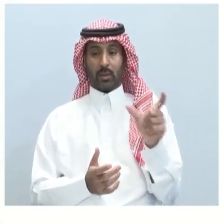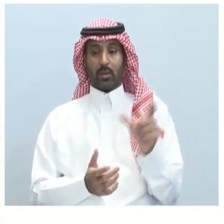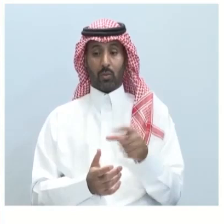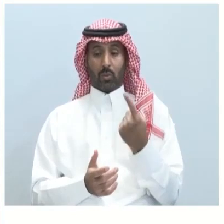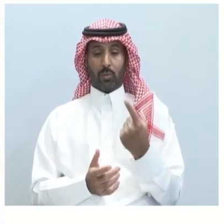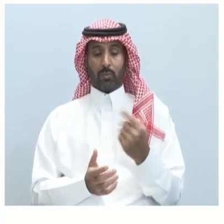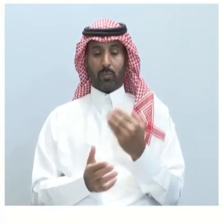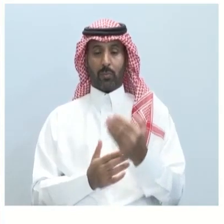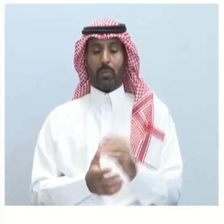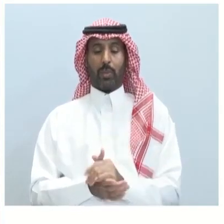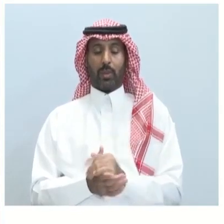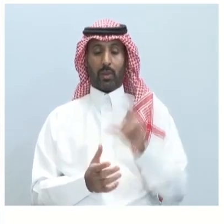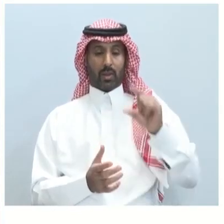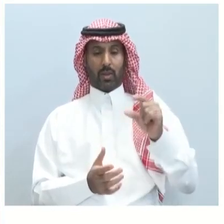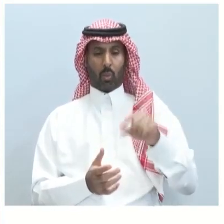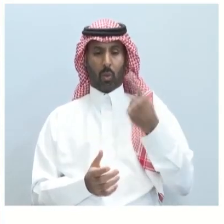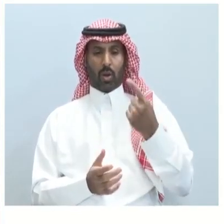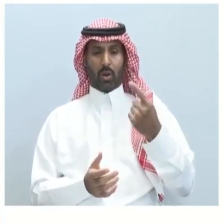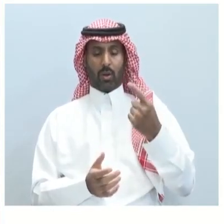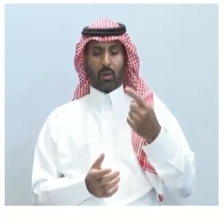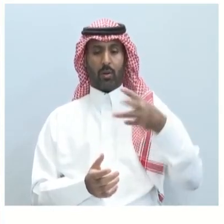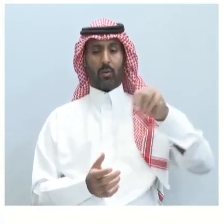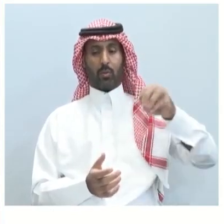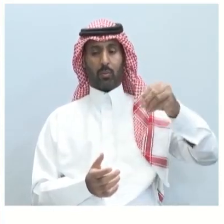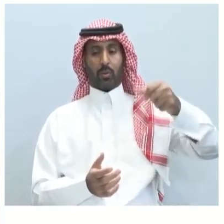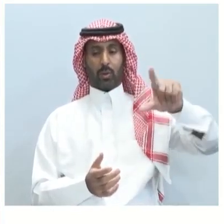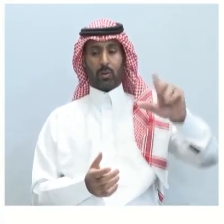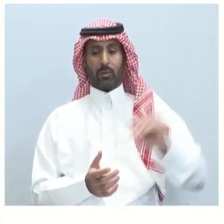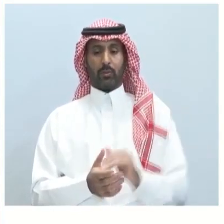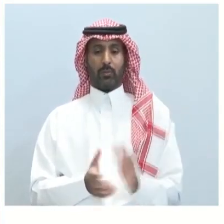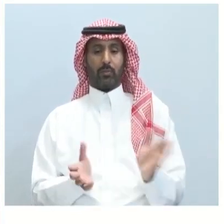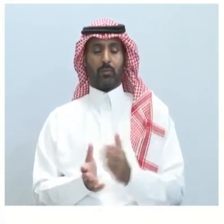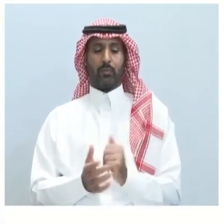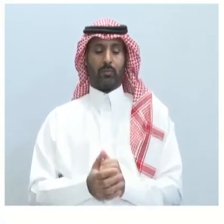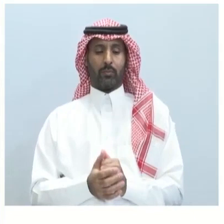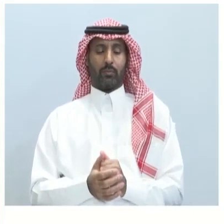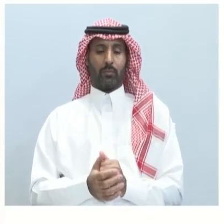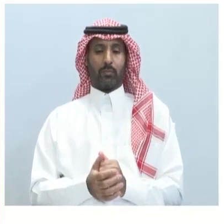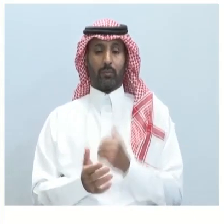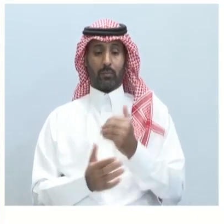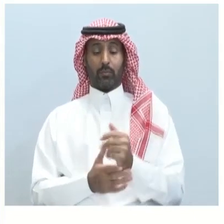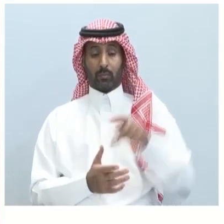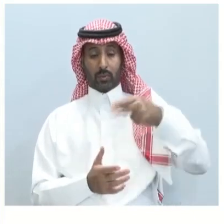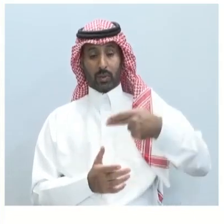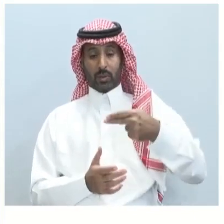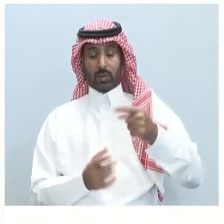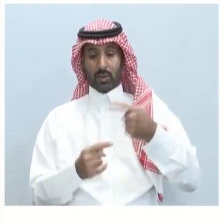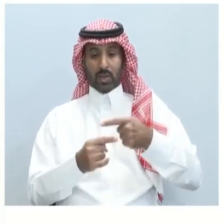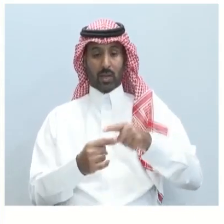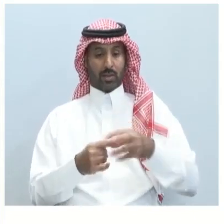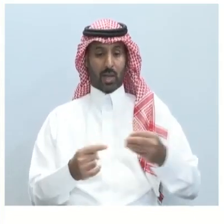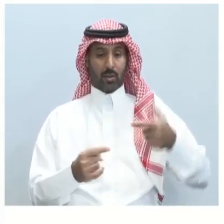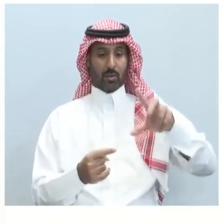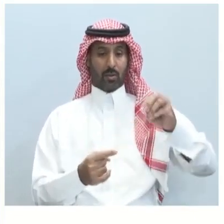المحلول الذي تركيزه واحد مولر تركيزه واحد مولر تعال نشوف انا عارف ان البي اتش يساوي سالب